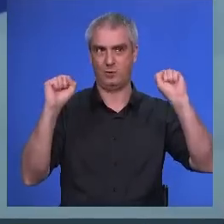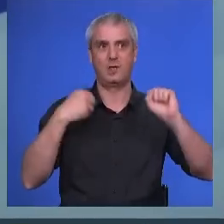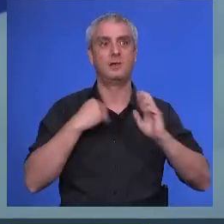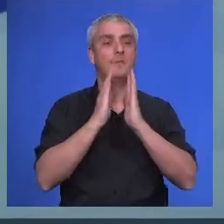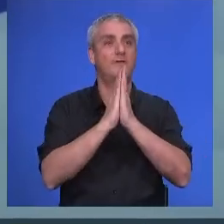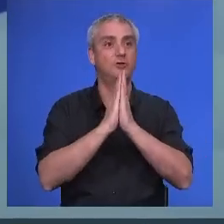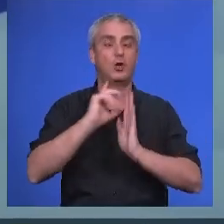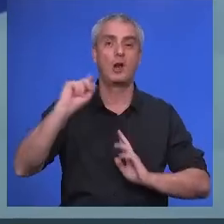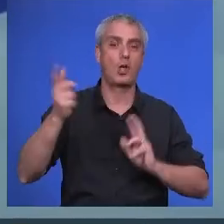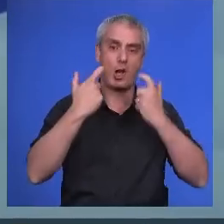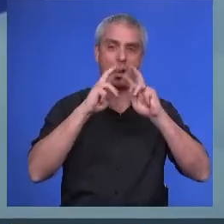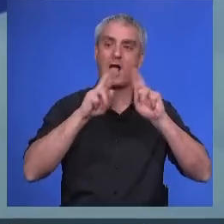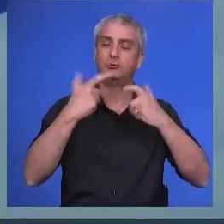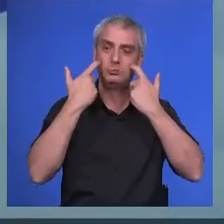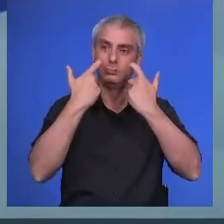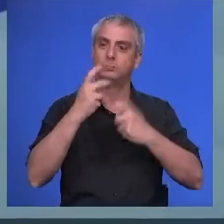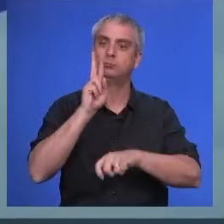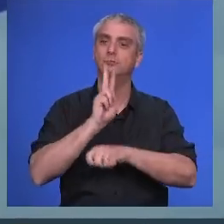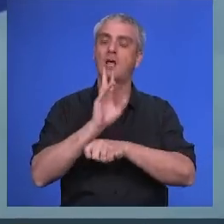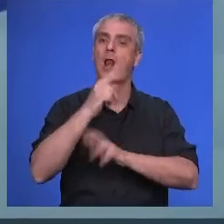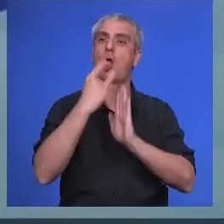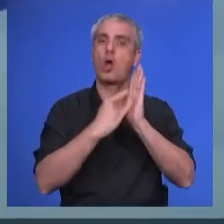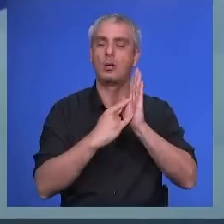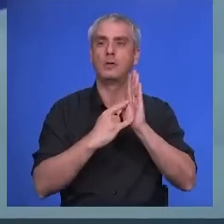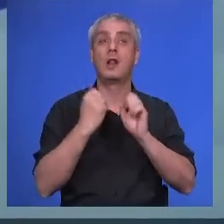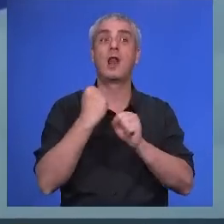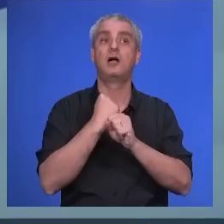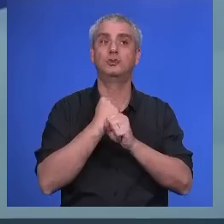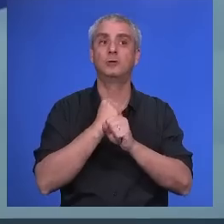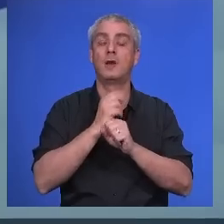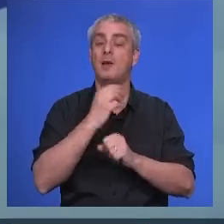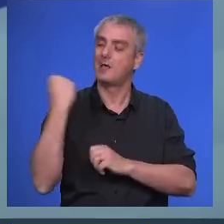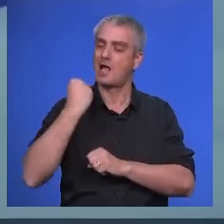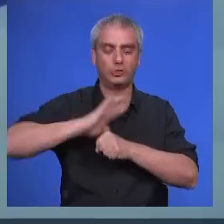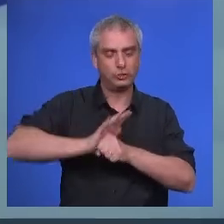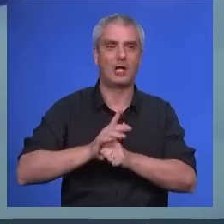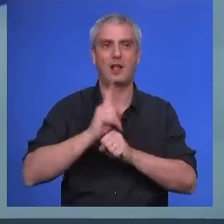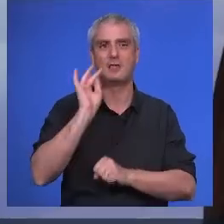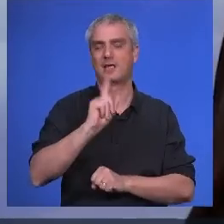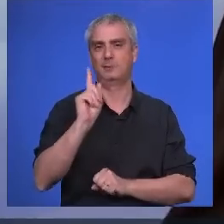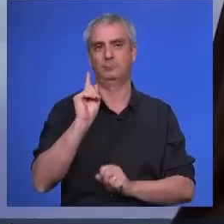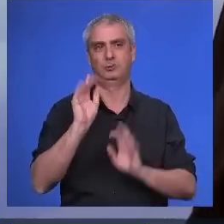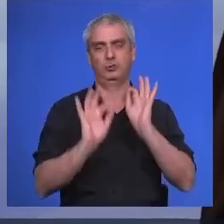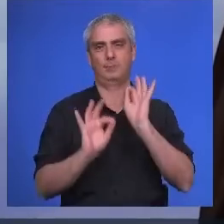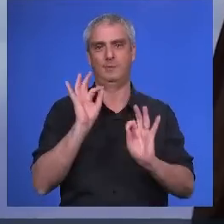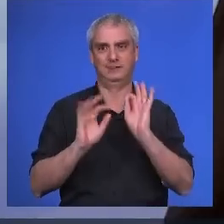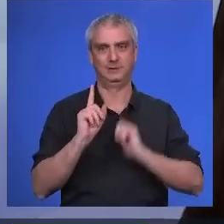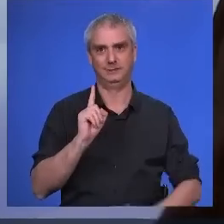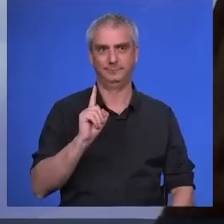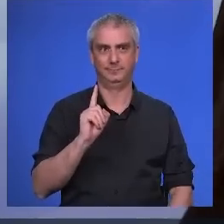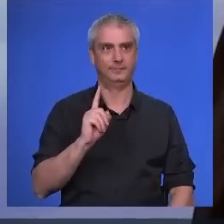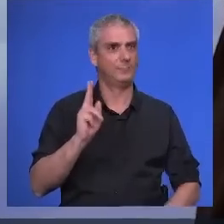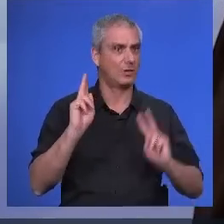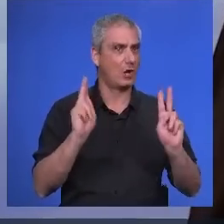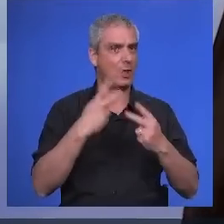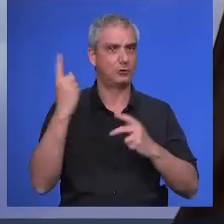רשויות אכיפת החוק לנקוט ביד הקשה ביותר נגד המסיתים. לא יכול להיות שמנסו